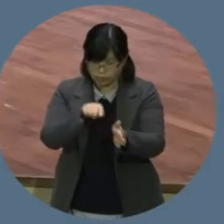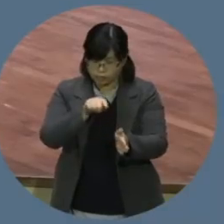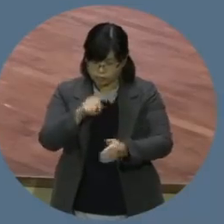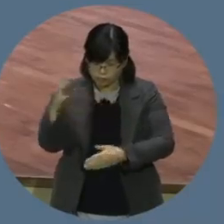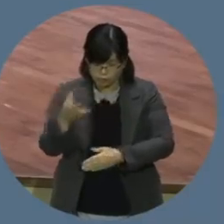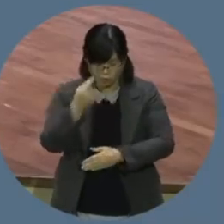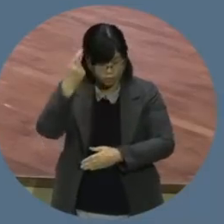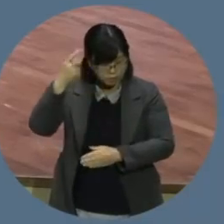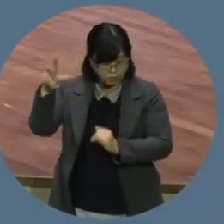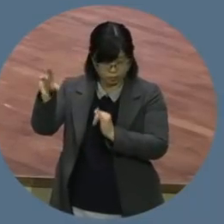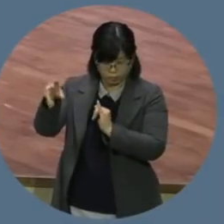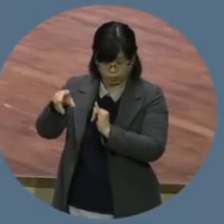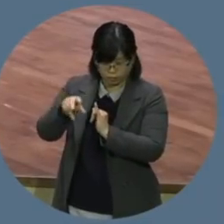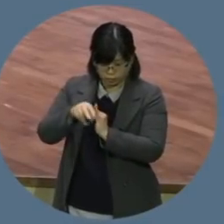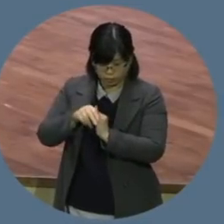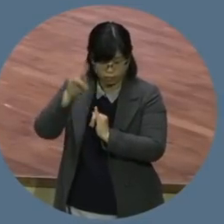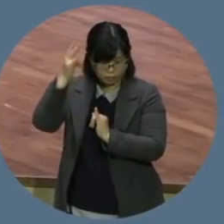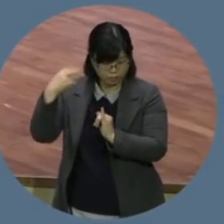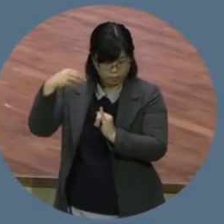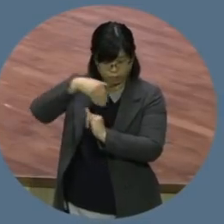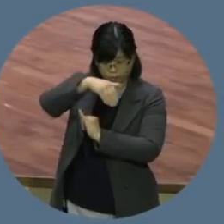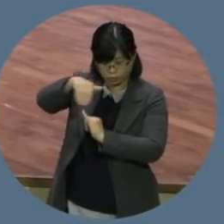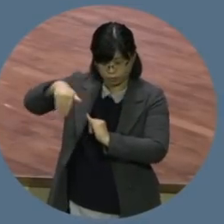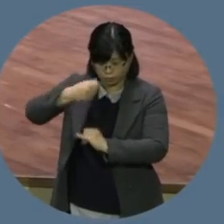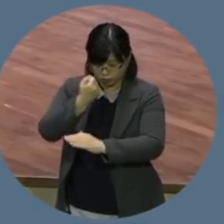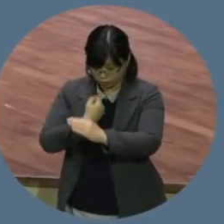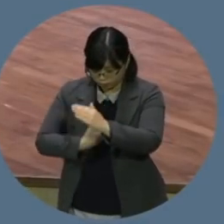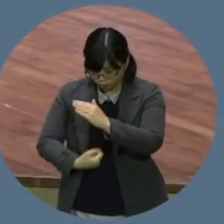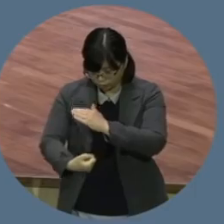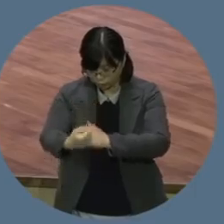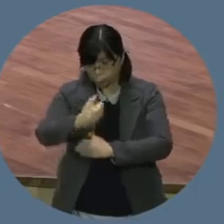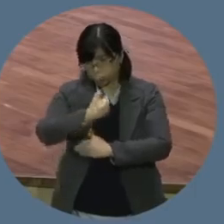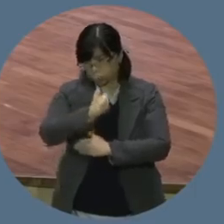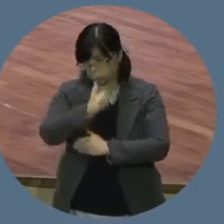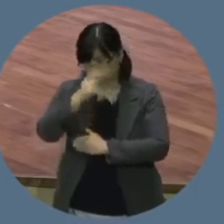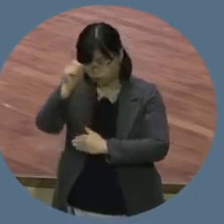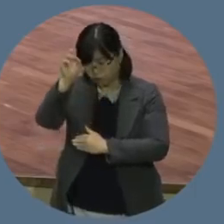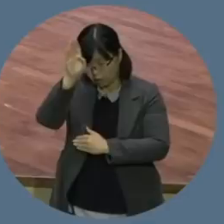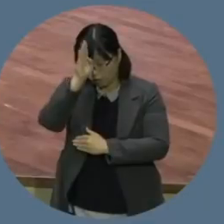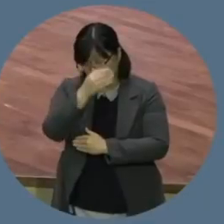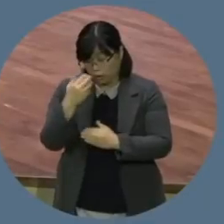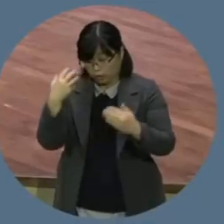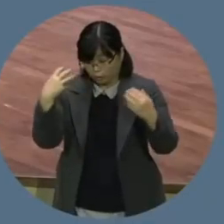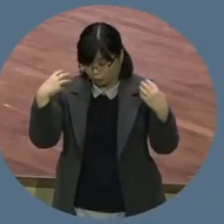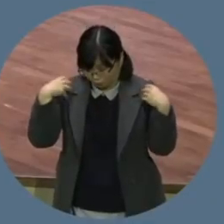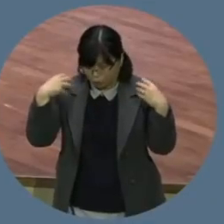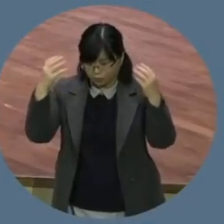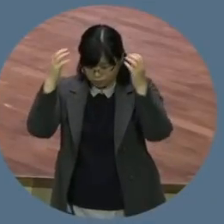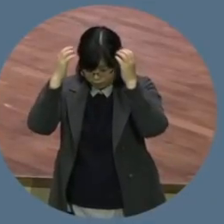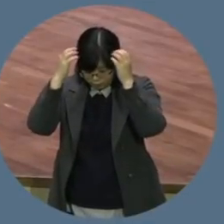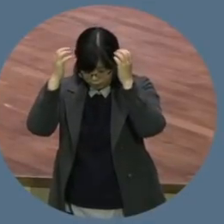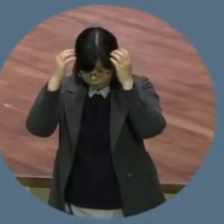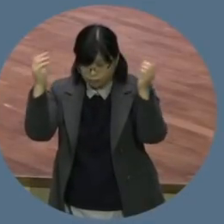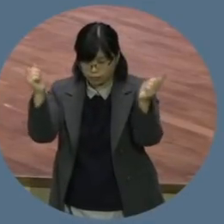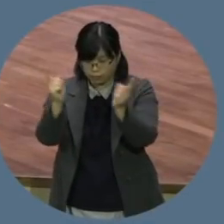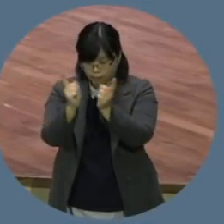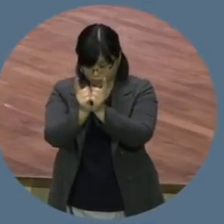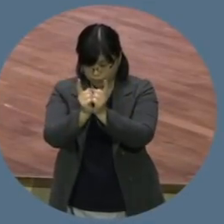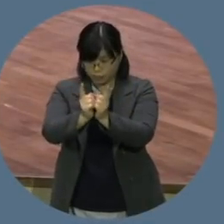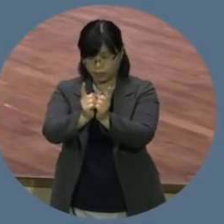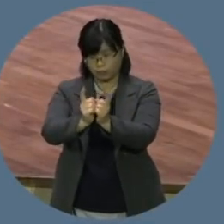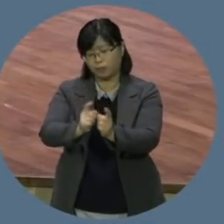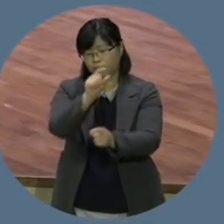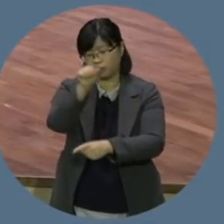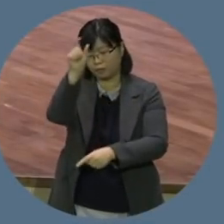믿사오니, 이는 성령으로 잉태하사 동정녀 마리아에게 나시고 본디오 빌라도에게 고난을